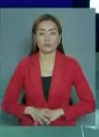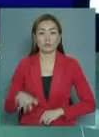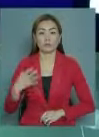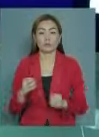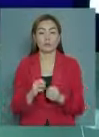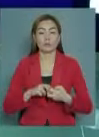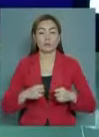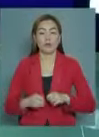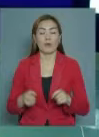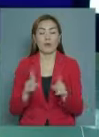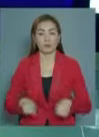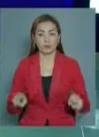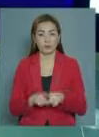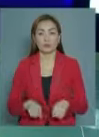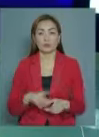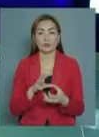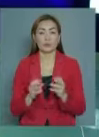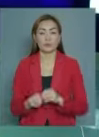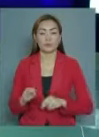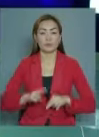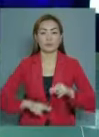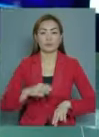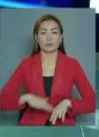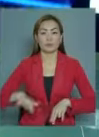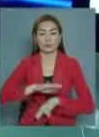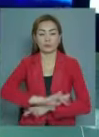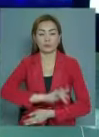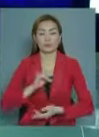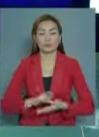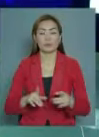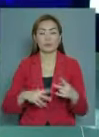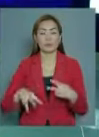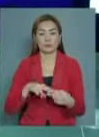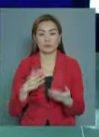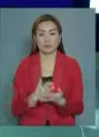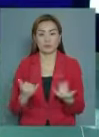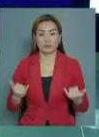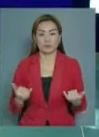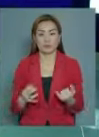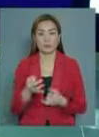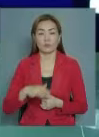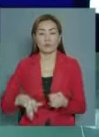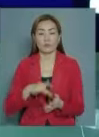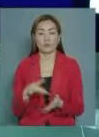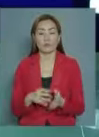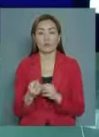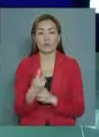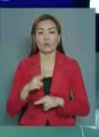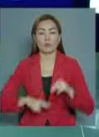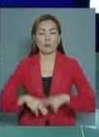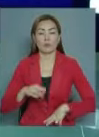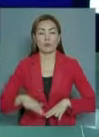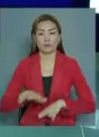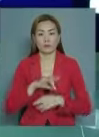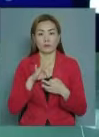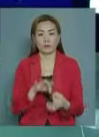Баяғы жартас, сол жартас. Сағызша созылған құрылыс нысандары қаламызда да бар. Қазірдің өзінде облыс орталығында 12 құрылыс